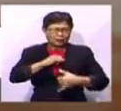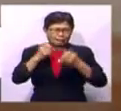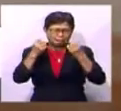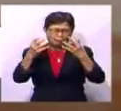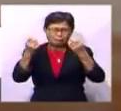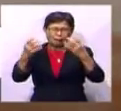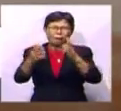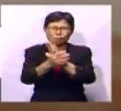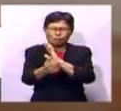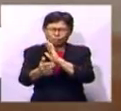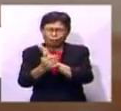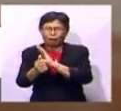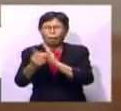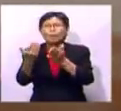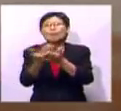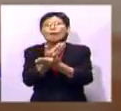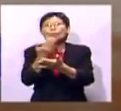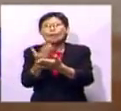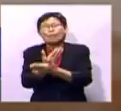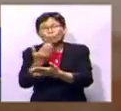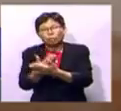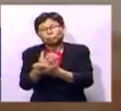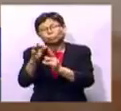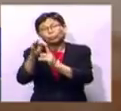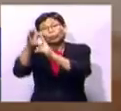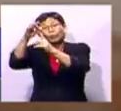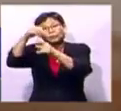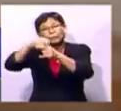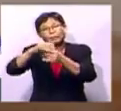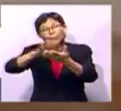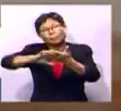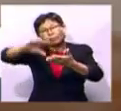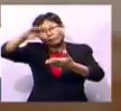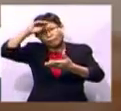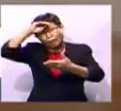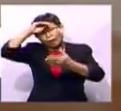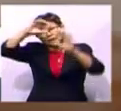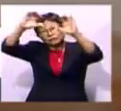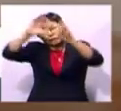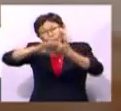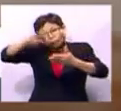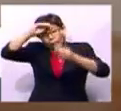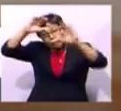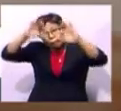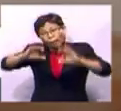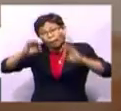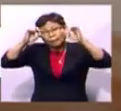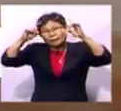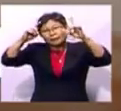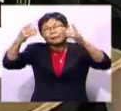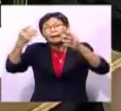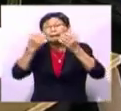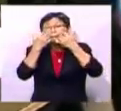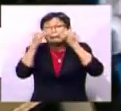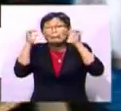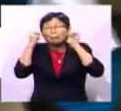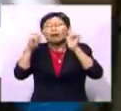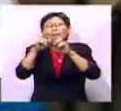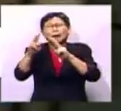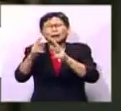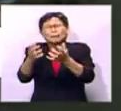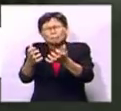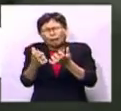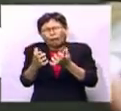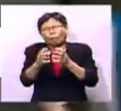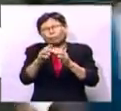banyak kemahiran-kemahiran baru, terutama dalam menguasai kaedah pendidikan yang terkini. Paling